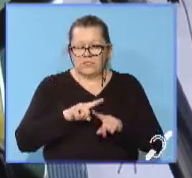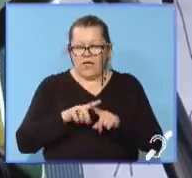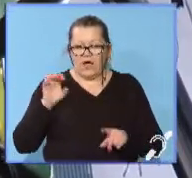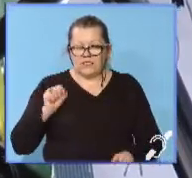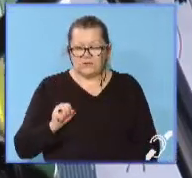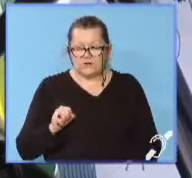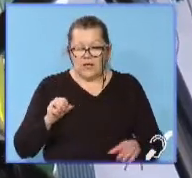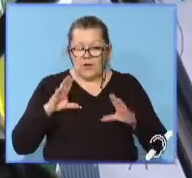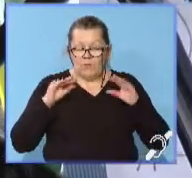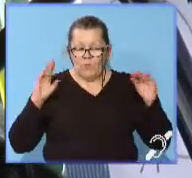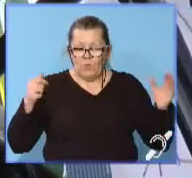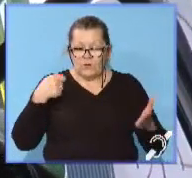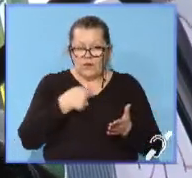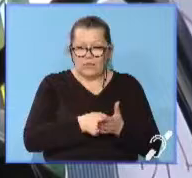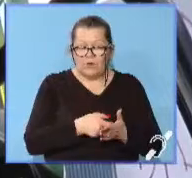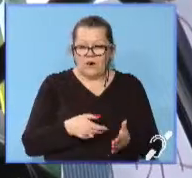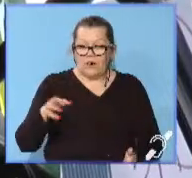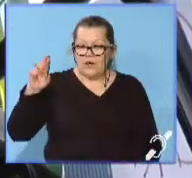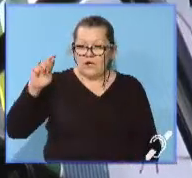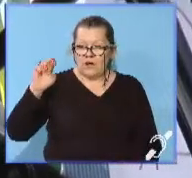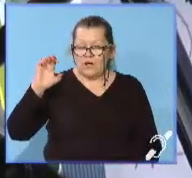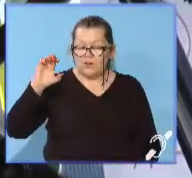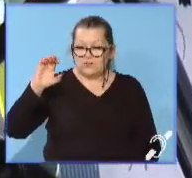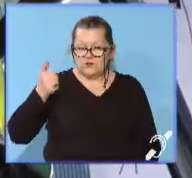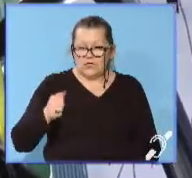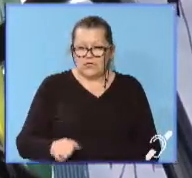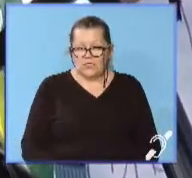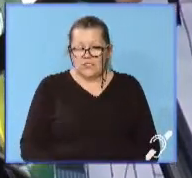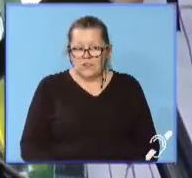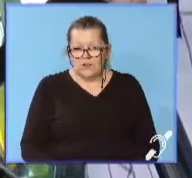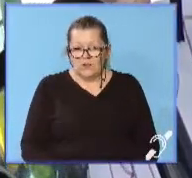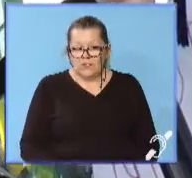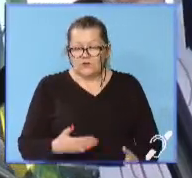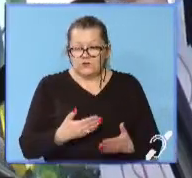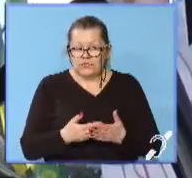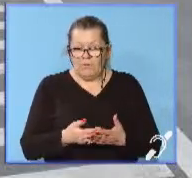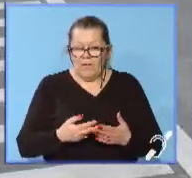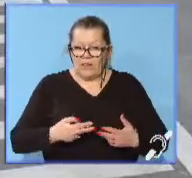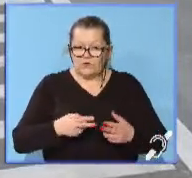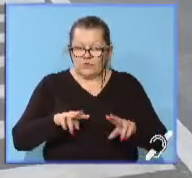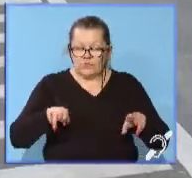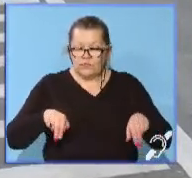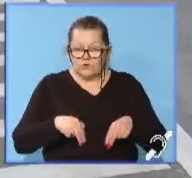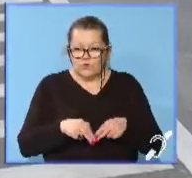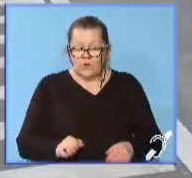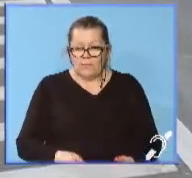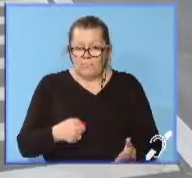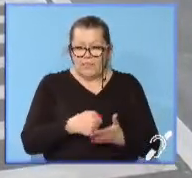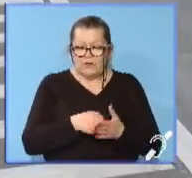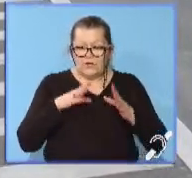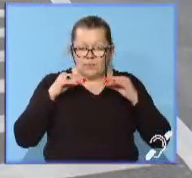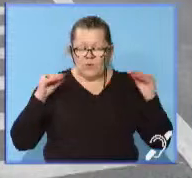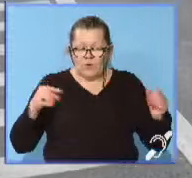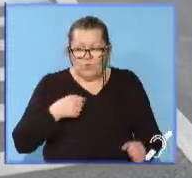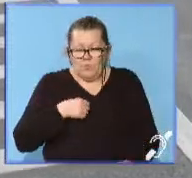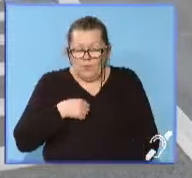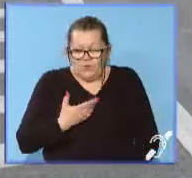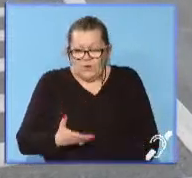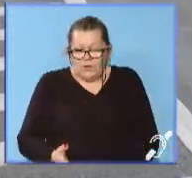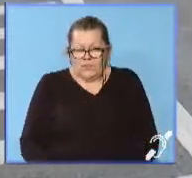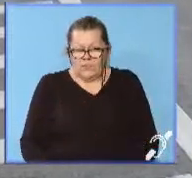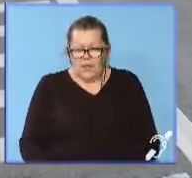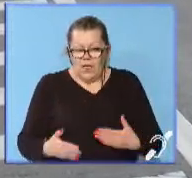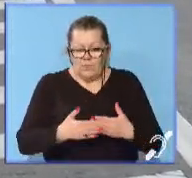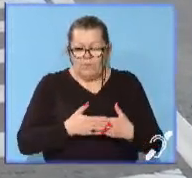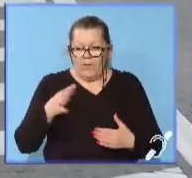putem suporta RCA ul pentru transportatori care este și pentru noi ne au ne au dezamăgit și nu mai putem suntem în